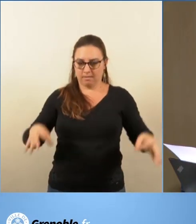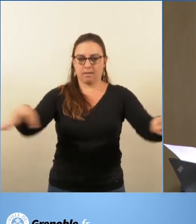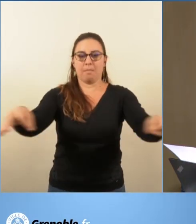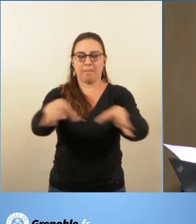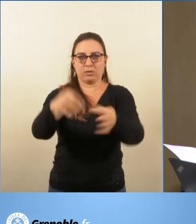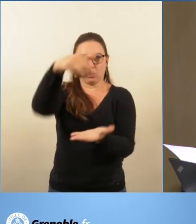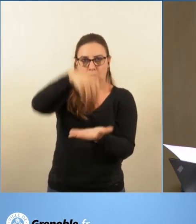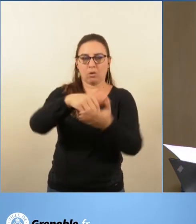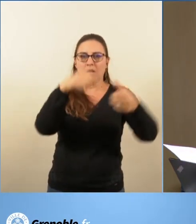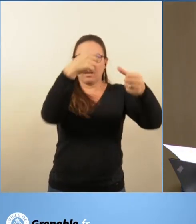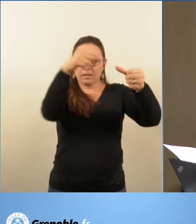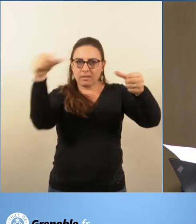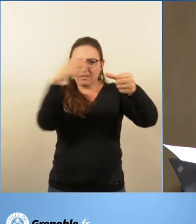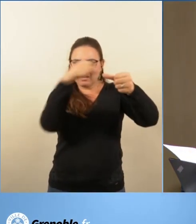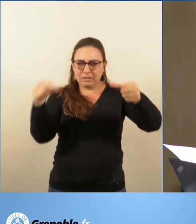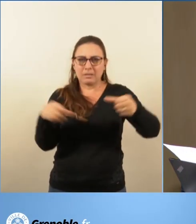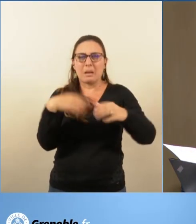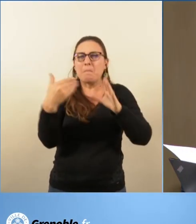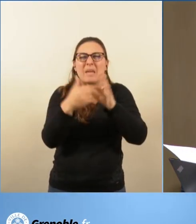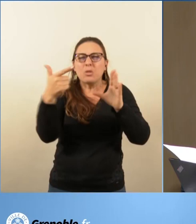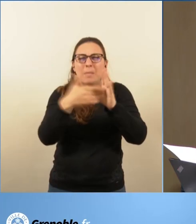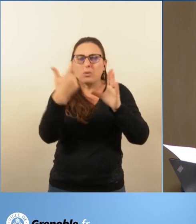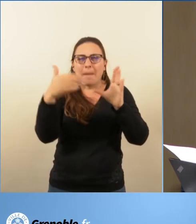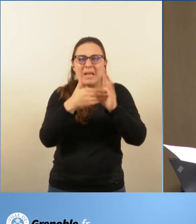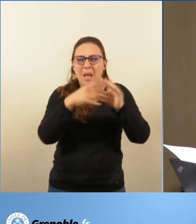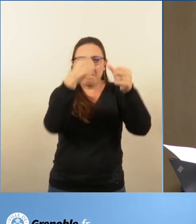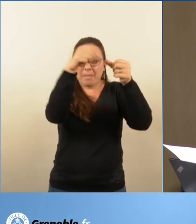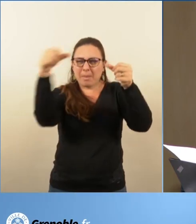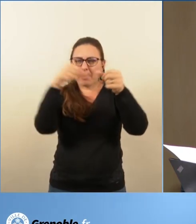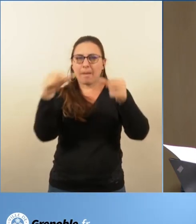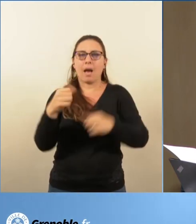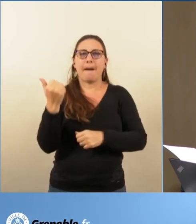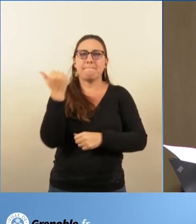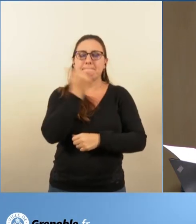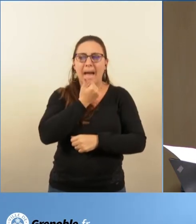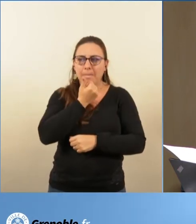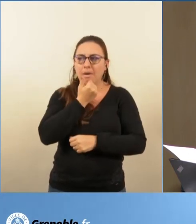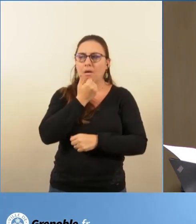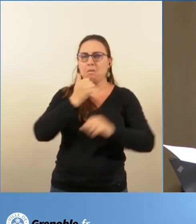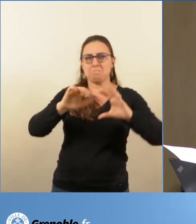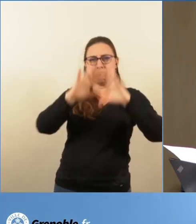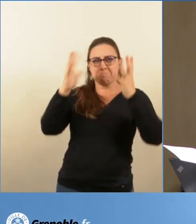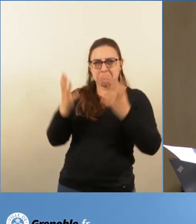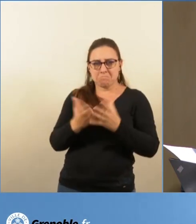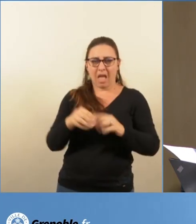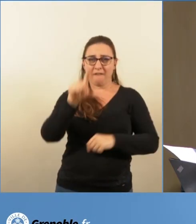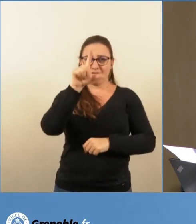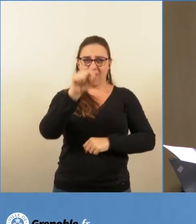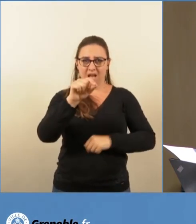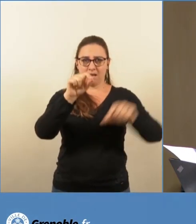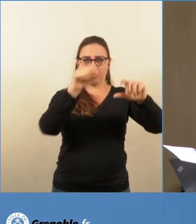constitué donc de plusieurs milliers de morceaux de marbre formant un ensemble de 20 motifs